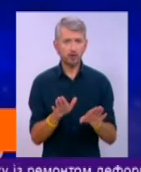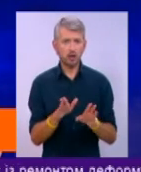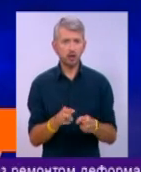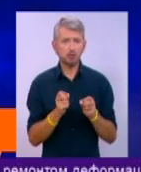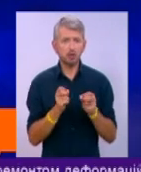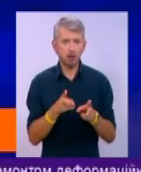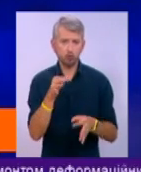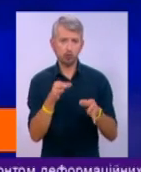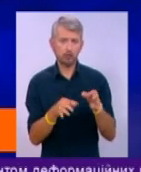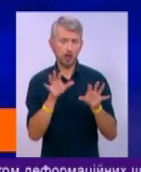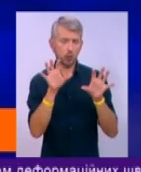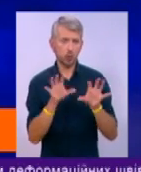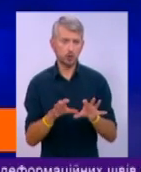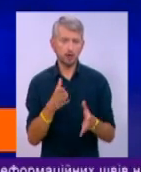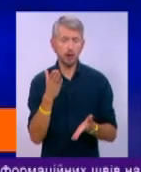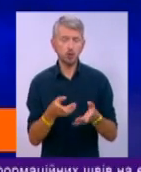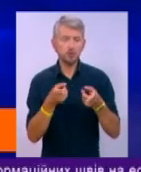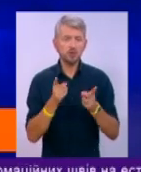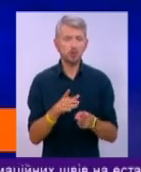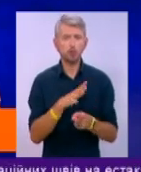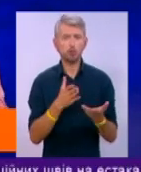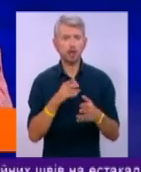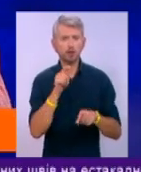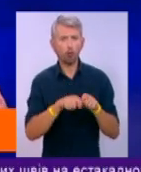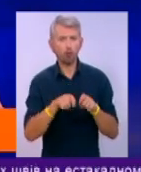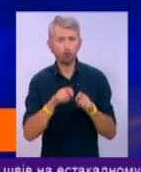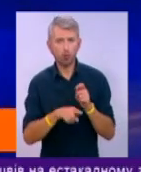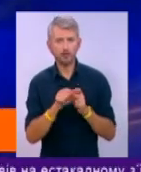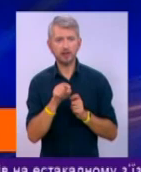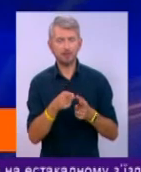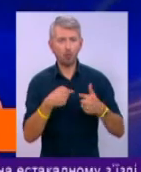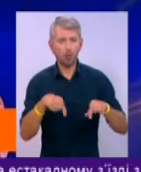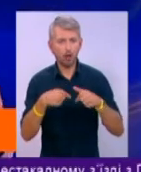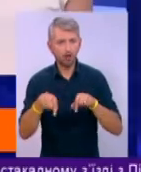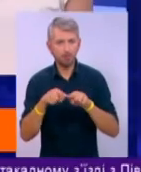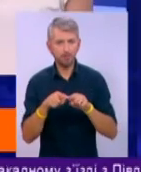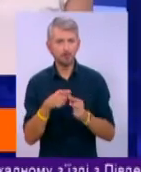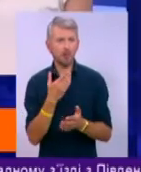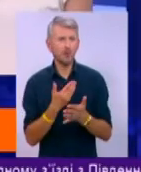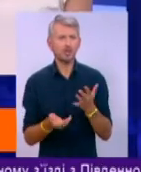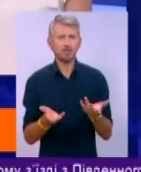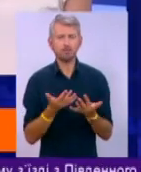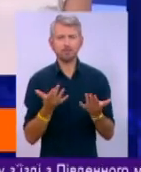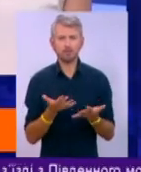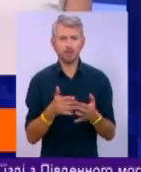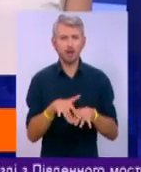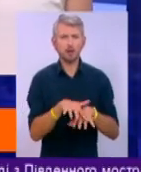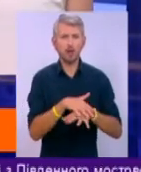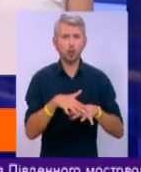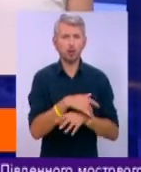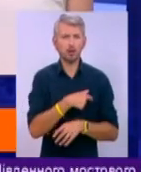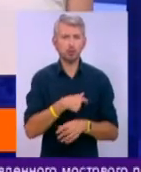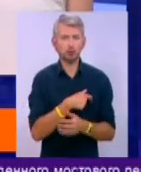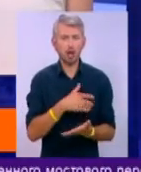кримінальний процесуальний кодекс. От якщо б дійсно був якийсь контроль за цими органами, ну хоча б там народні депутати мали